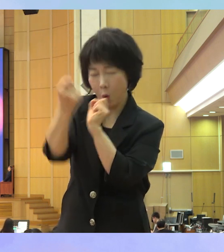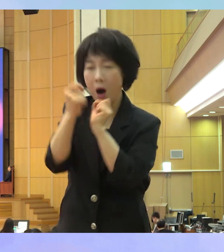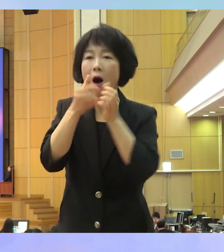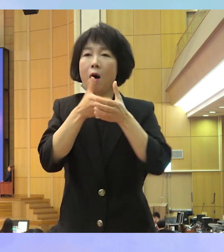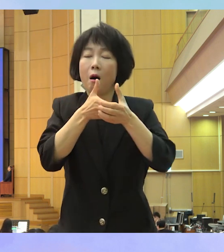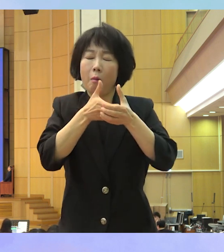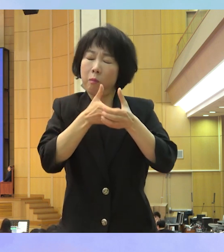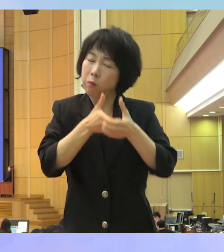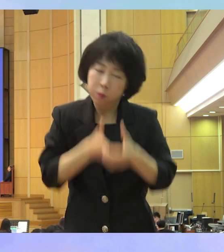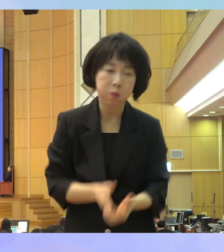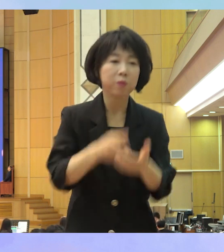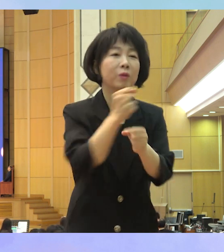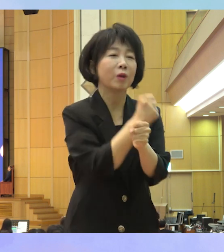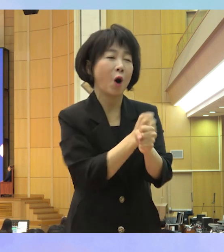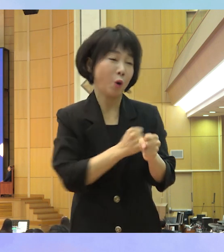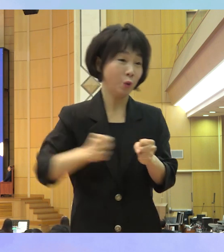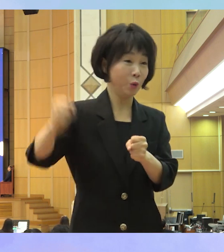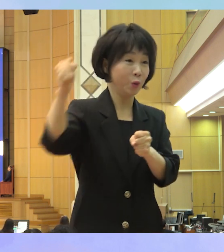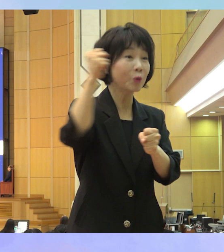다가와.